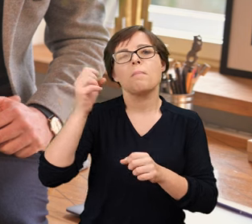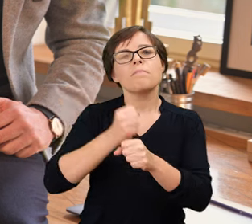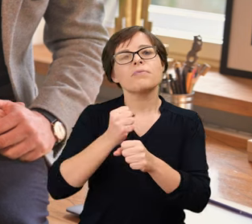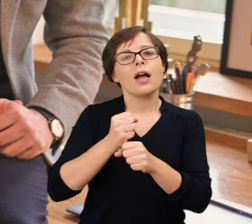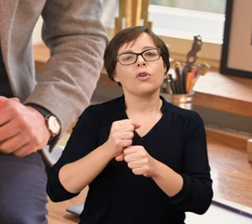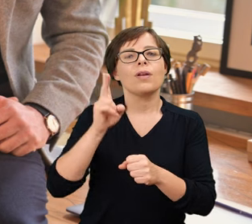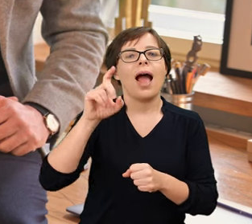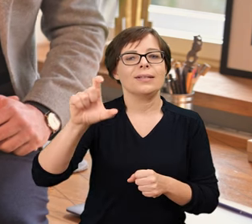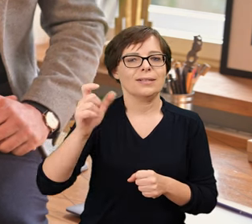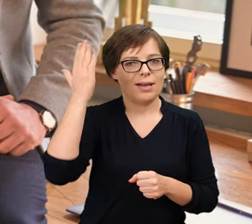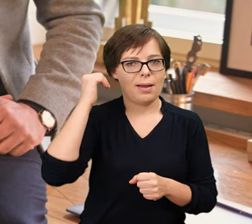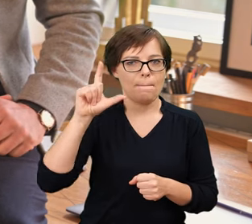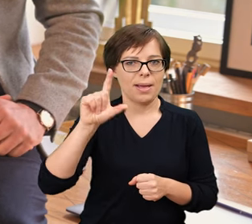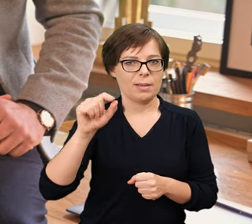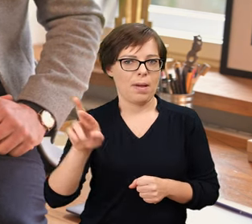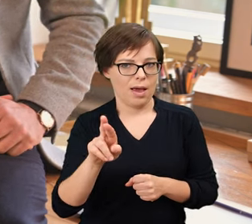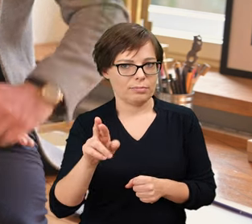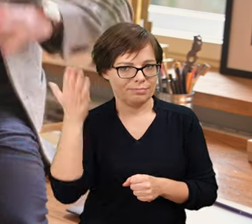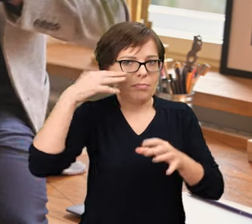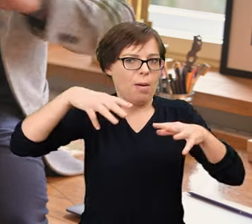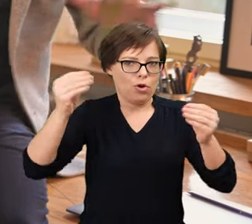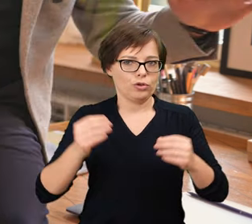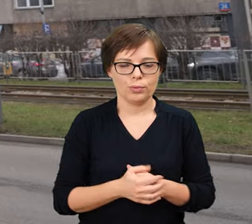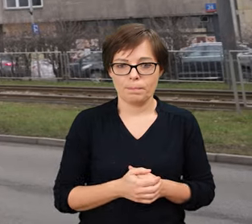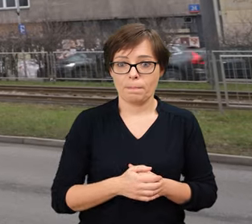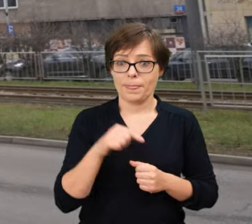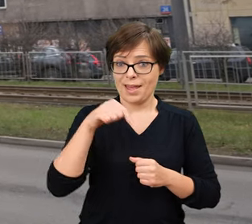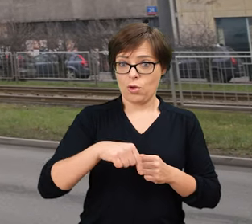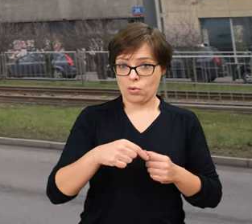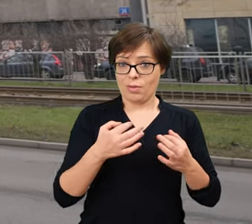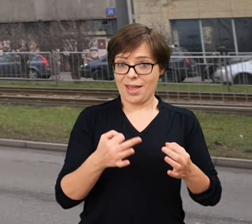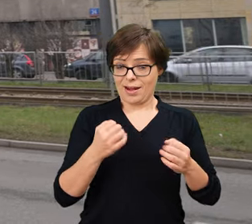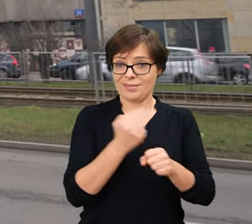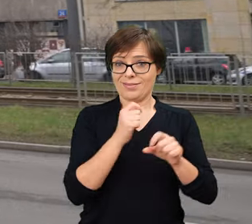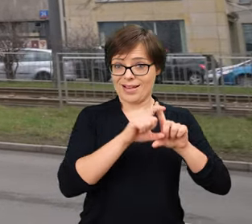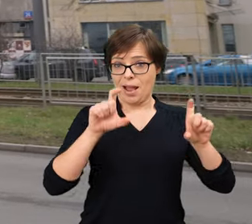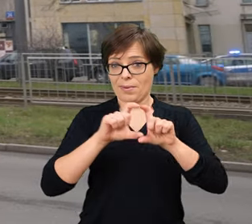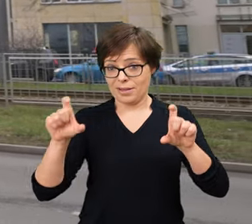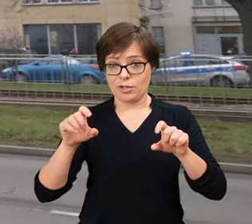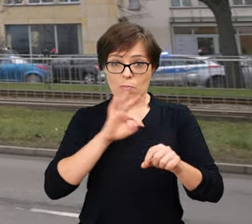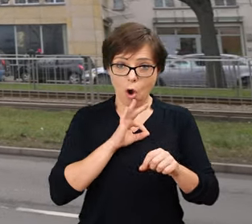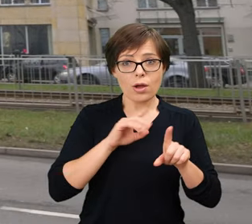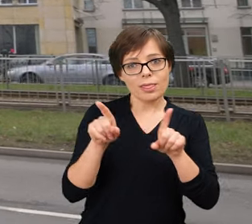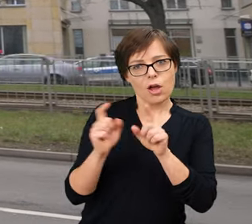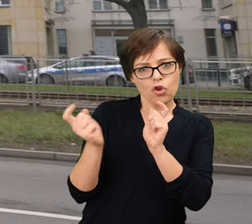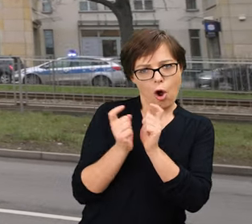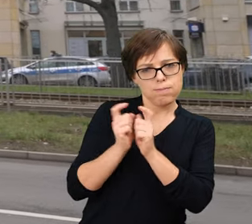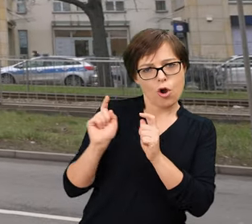pracowników Komitetu Centralnego PZPR na samym początku. Zresztą te kamienice, w których ta kamienica i te kamienice, które